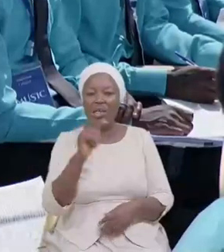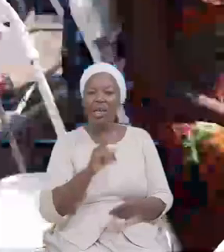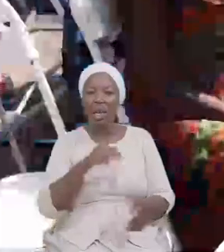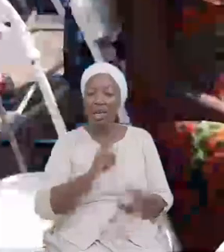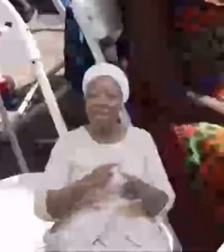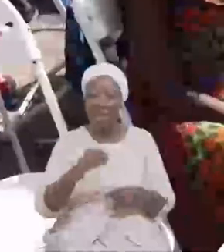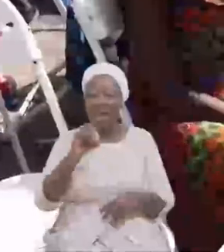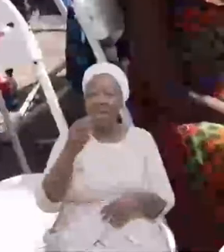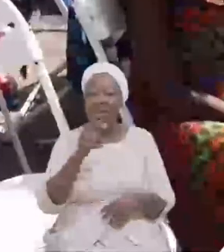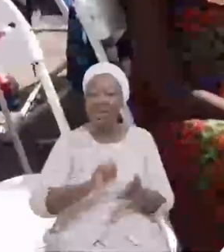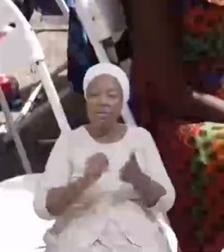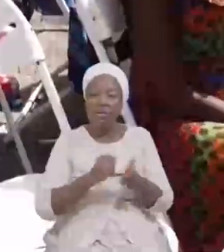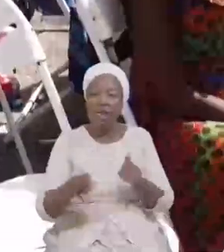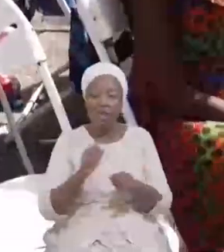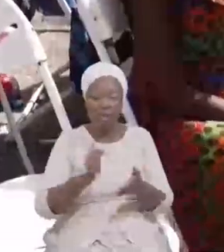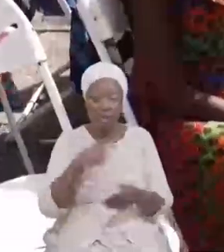Ésaïe écrit.